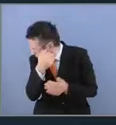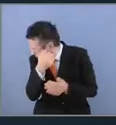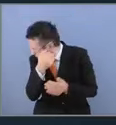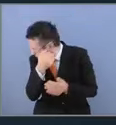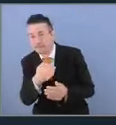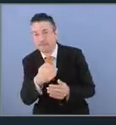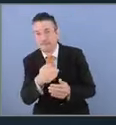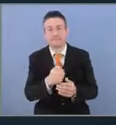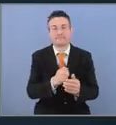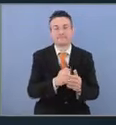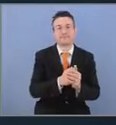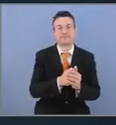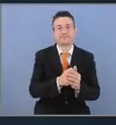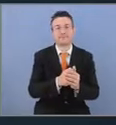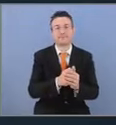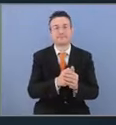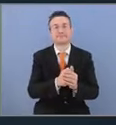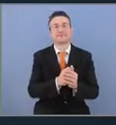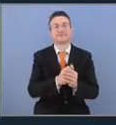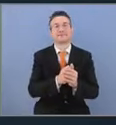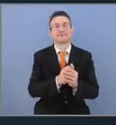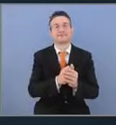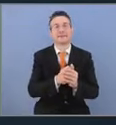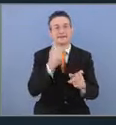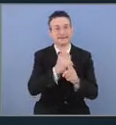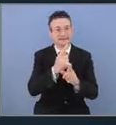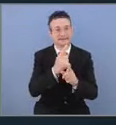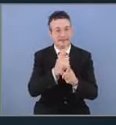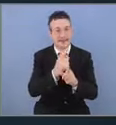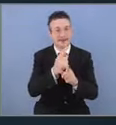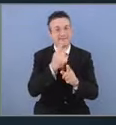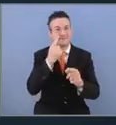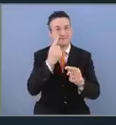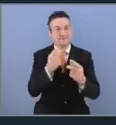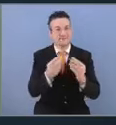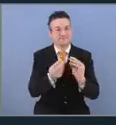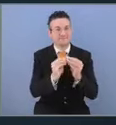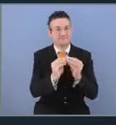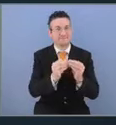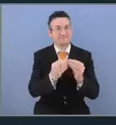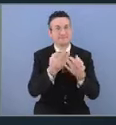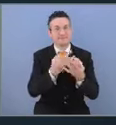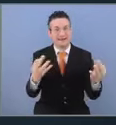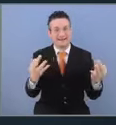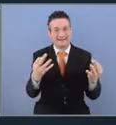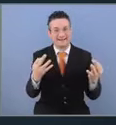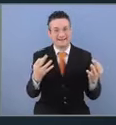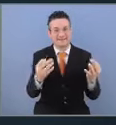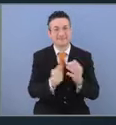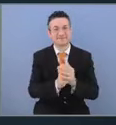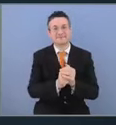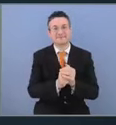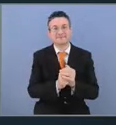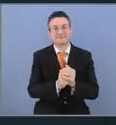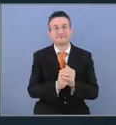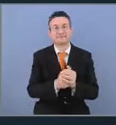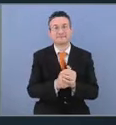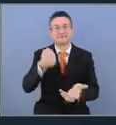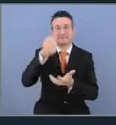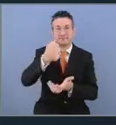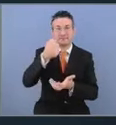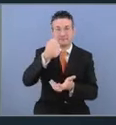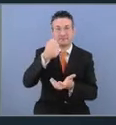bene. Tanto per cominciare, i fondi sulla ricerca. Noi avremo una